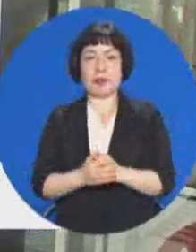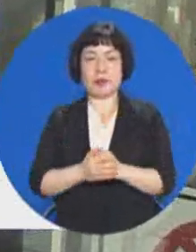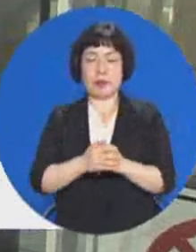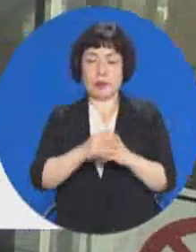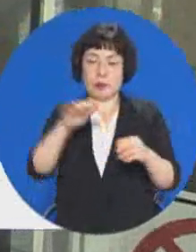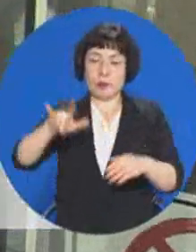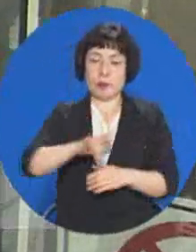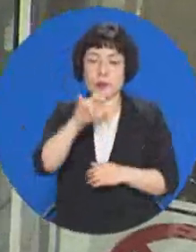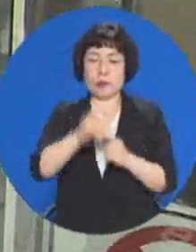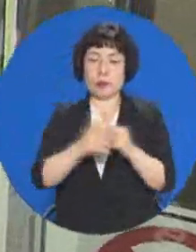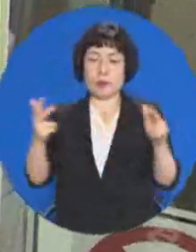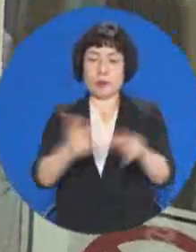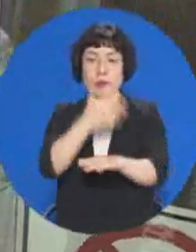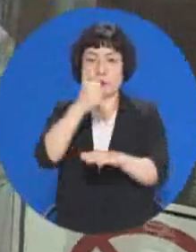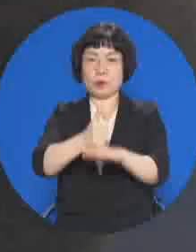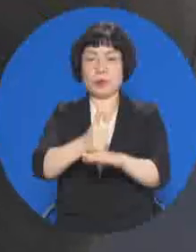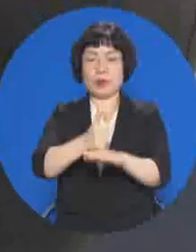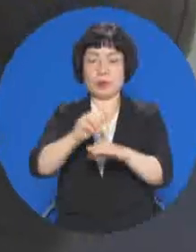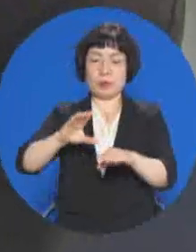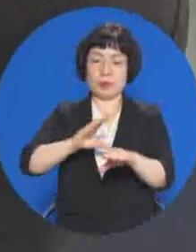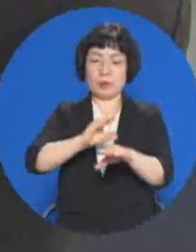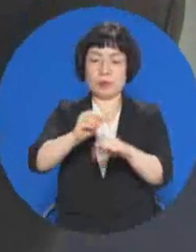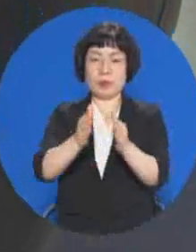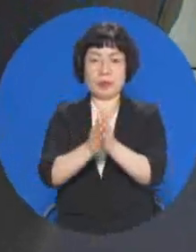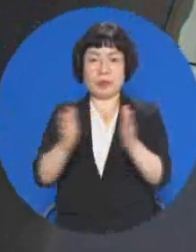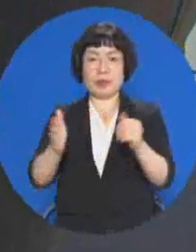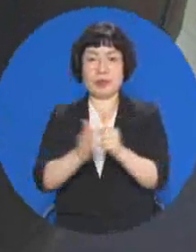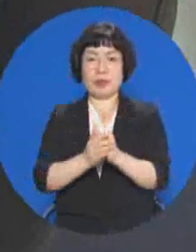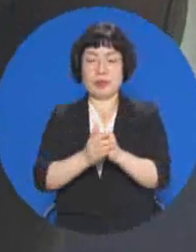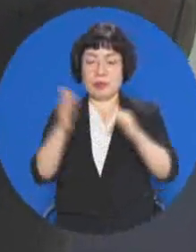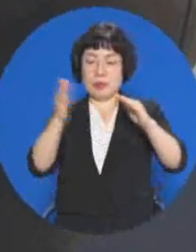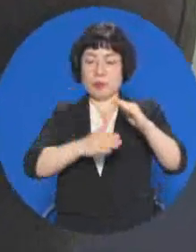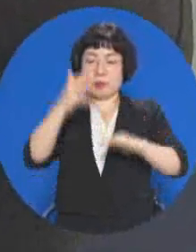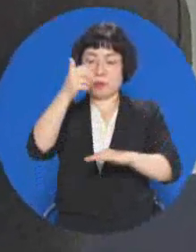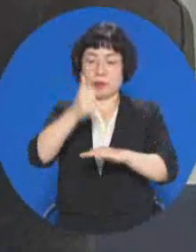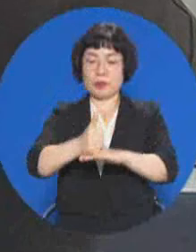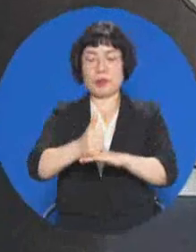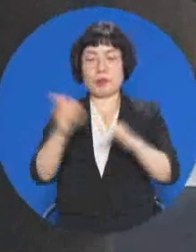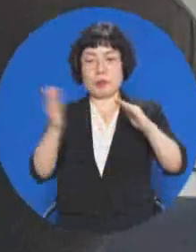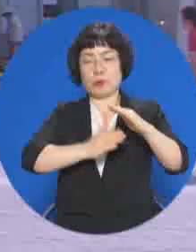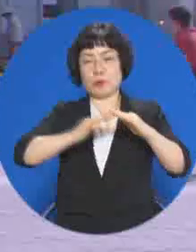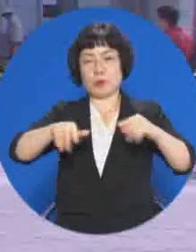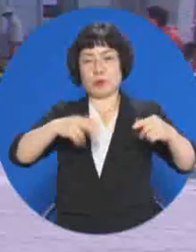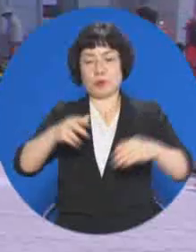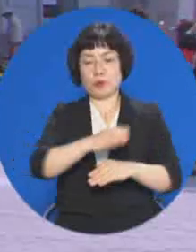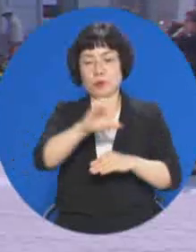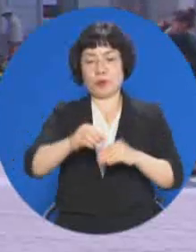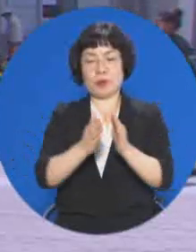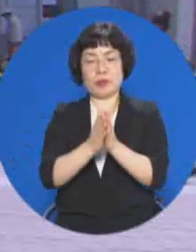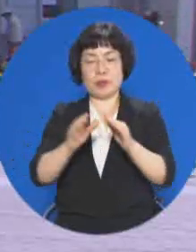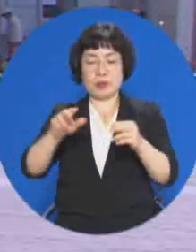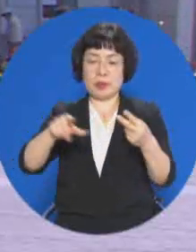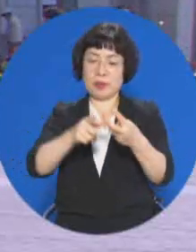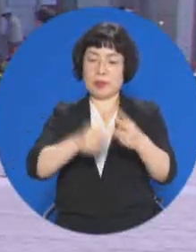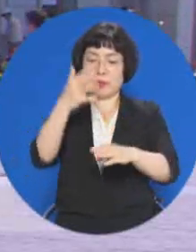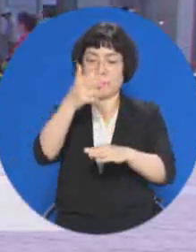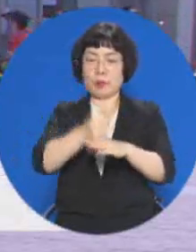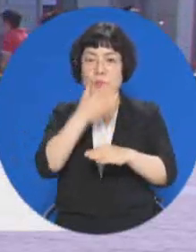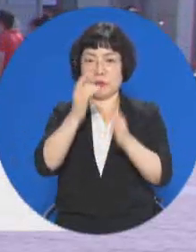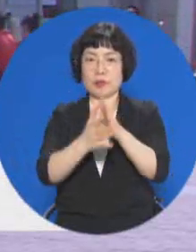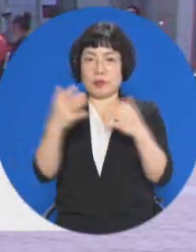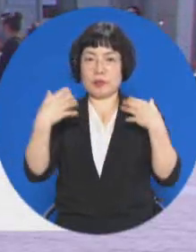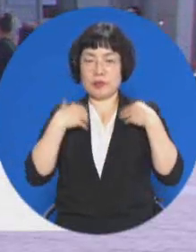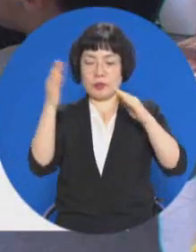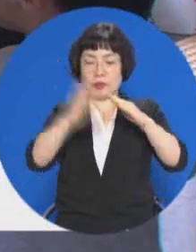코로나19 영향으로 주말에만 부분 운행을 했던 스카이큐브가 본격적으로 운행에 나서는 겁니다. 3월 말경에 순천시에서